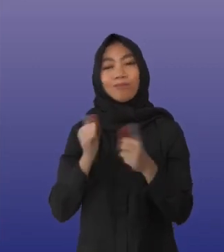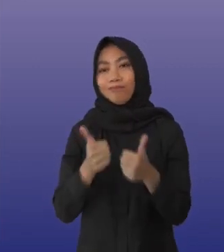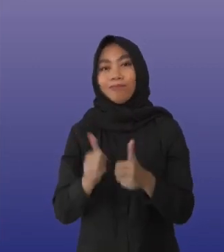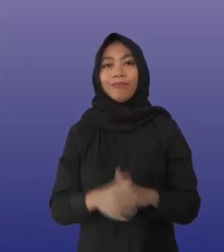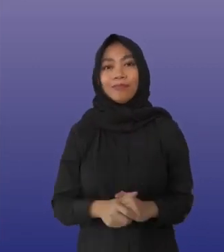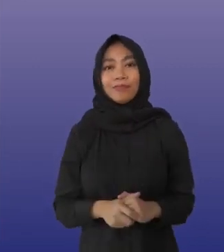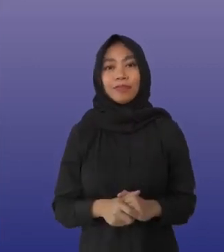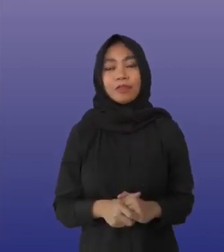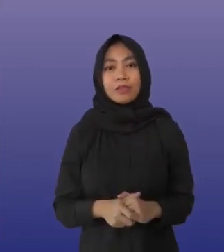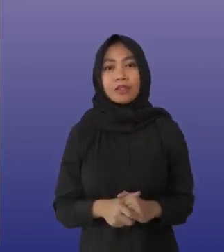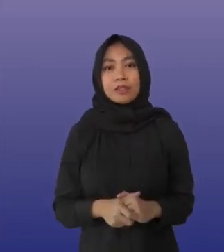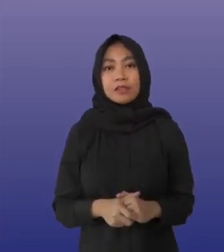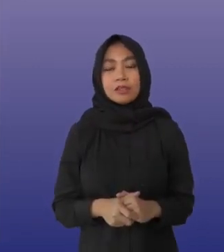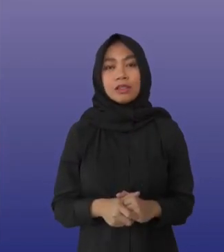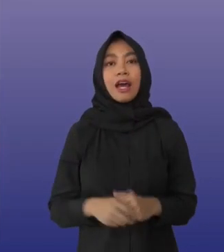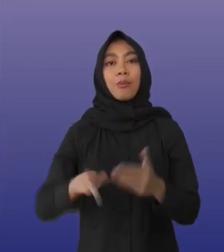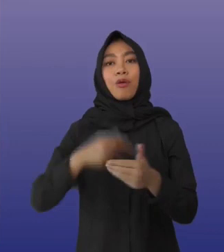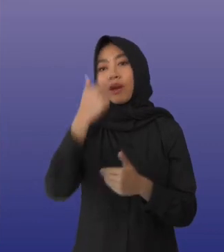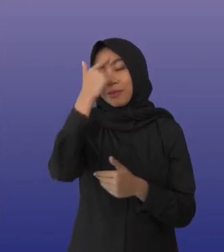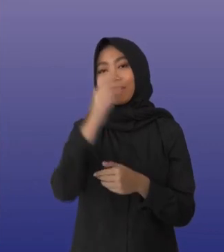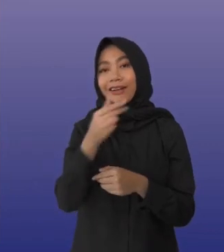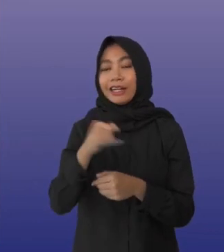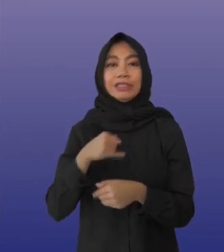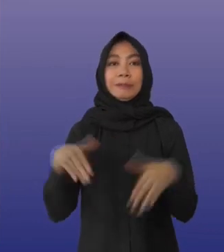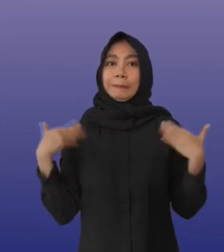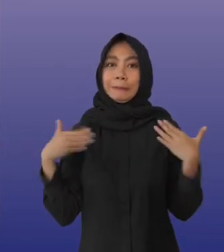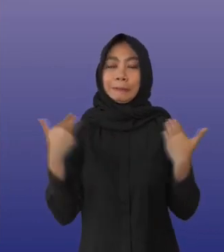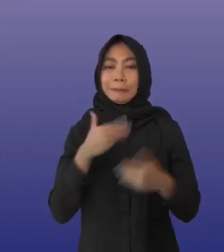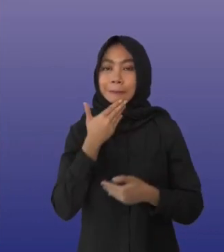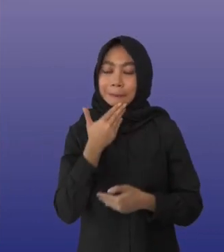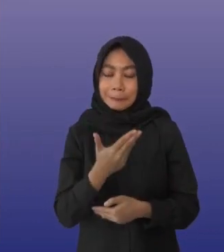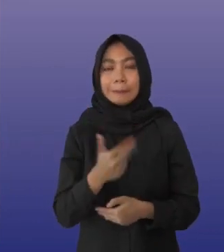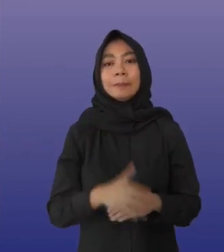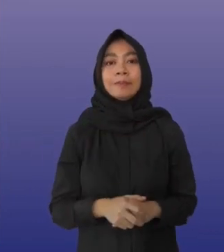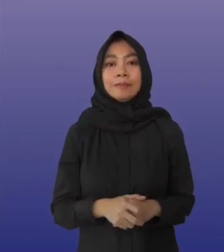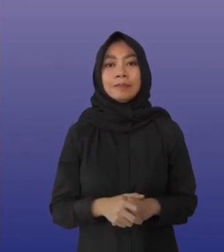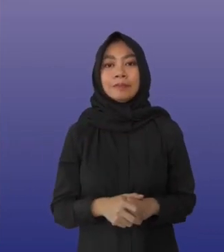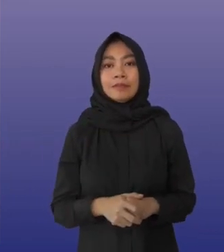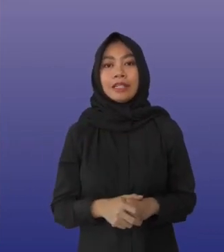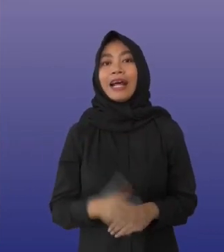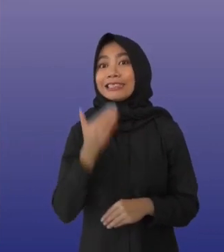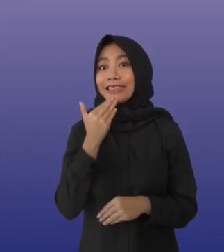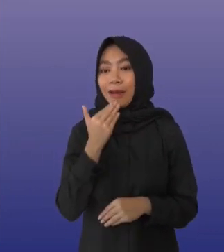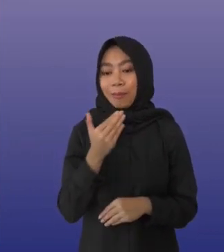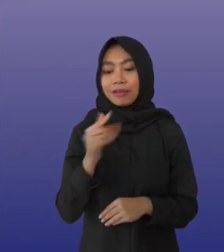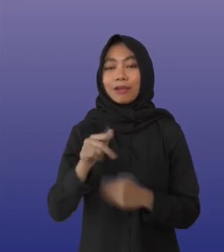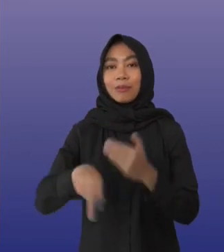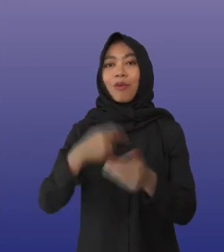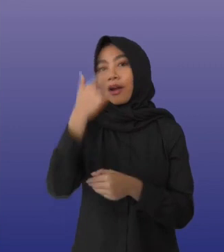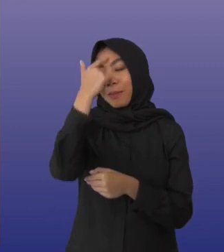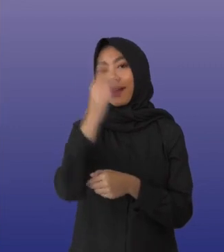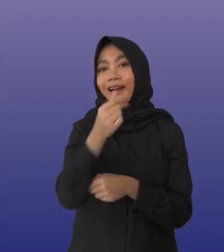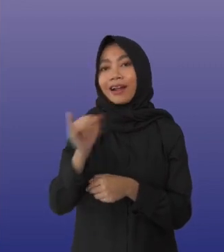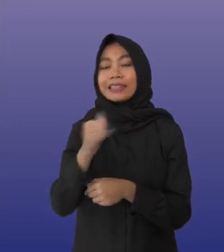baik program belajar di RRI. Dan ucapan selamat atas program belajar yang disiarkan